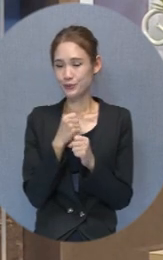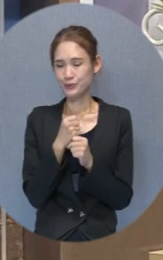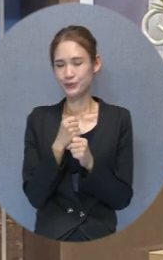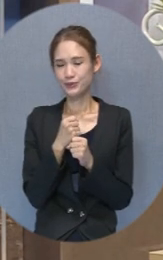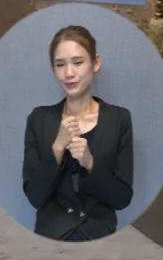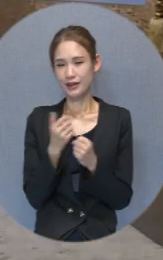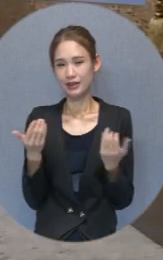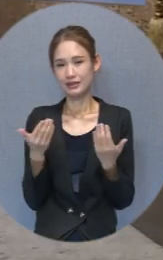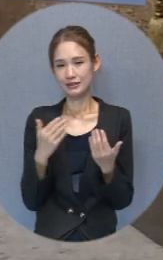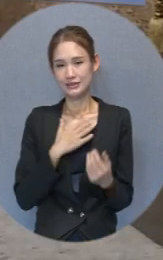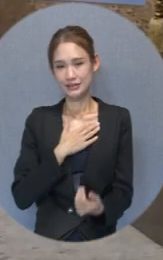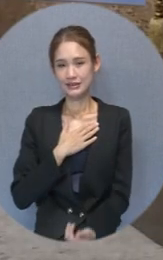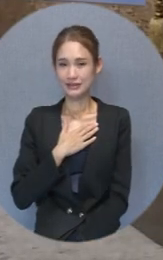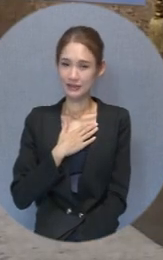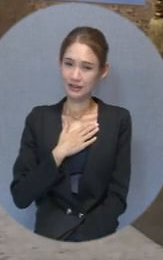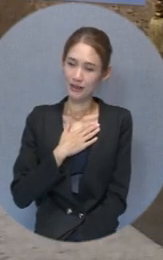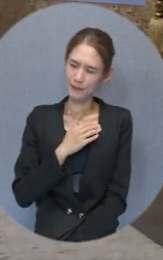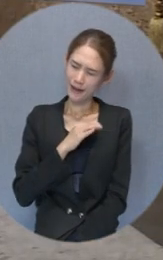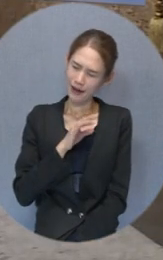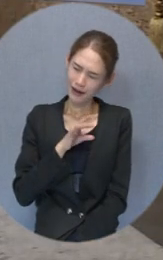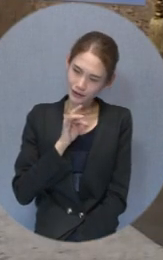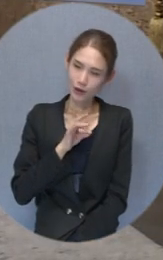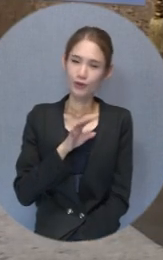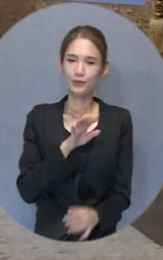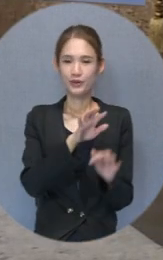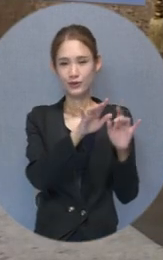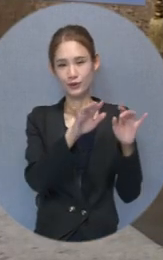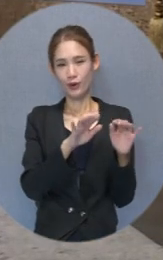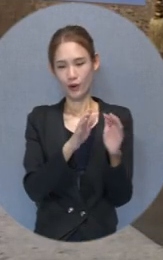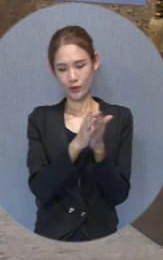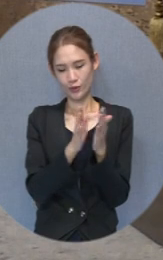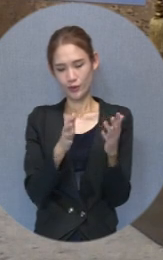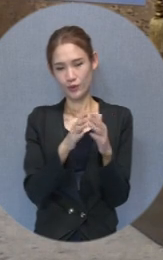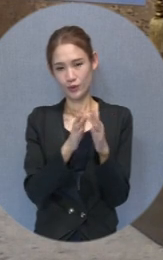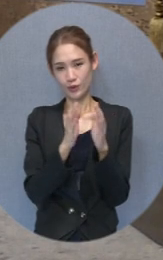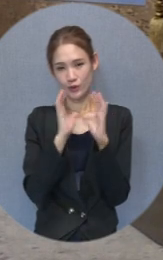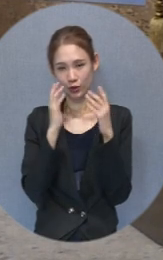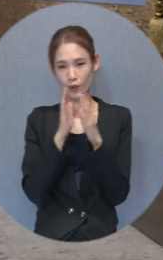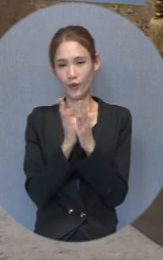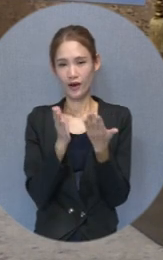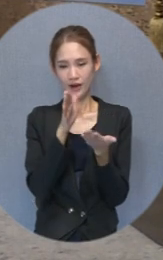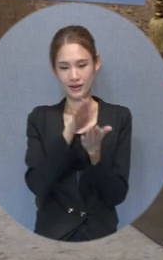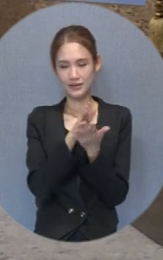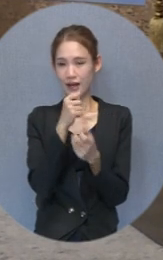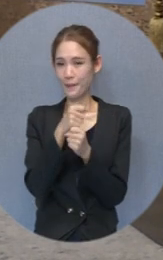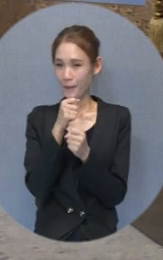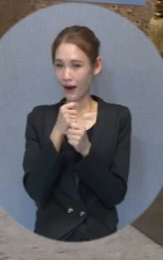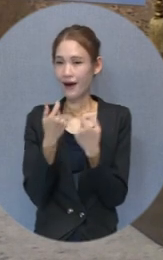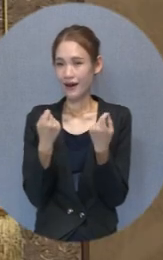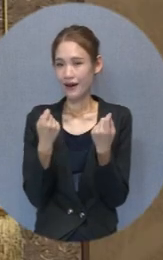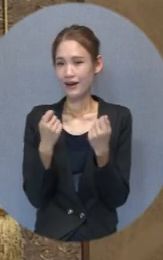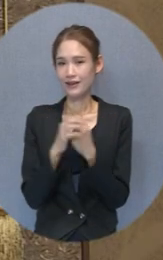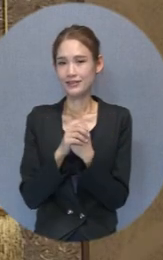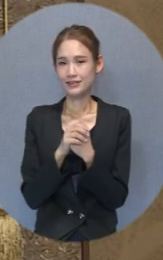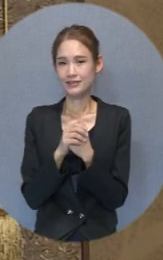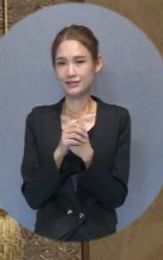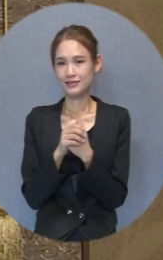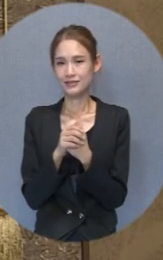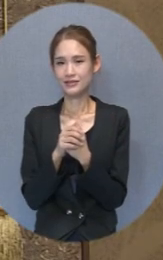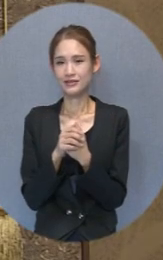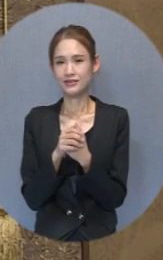기분이실 것 같아요. 처음에 점자 촉각 동화책을 만들 때는 네. 그런 느낌이었어요. 네.